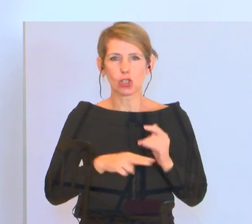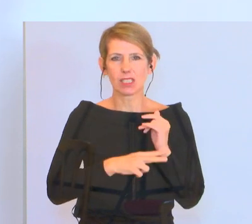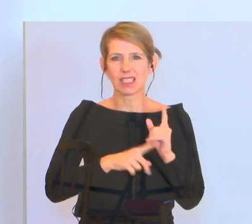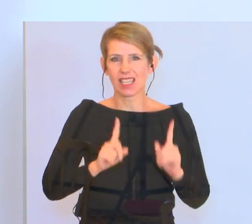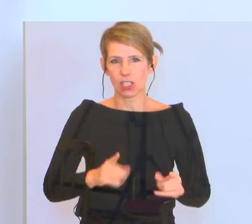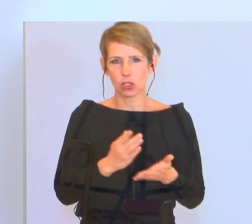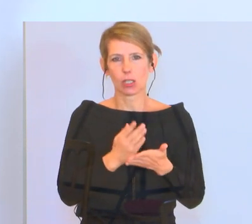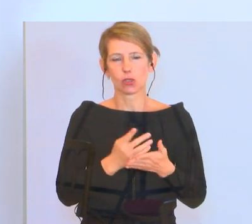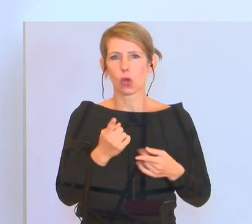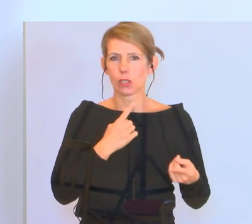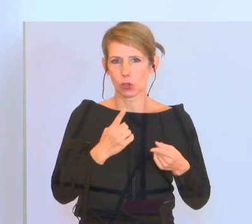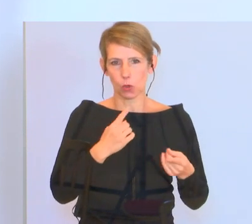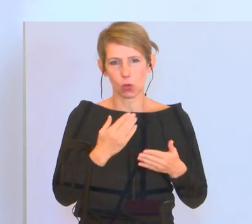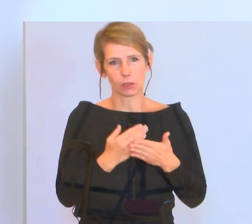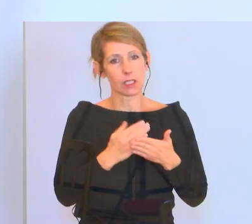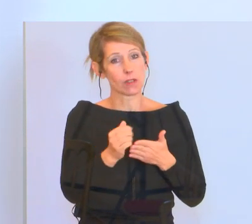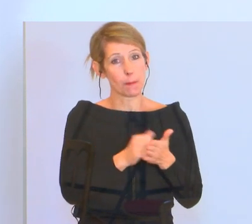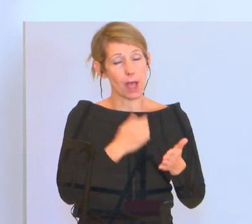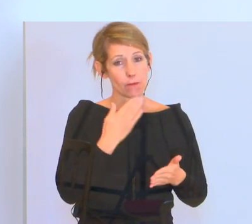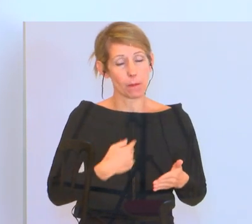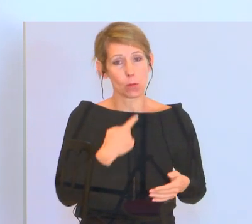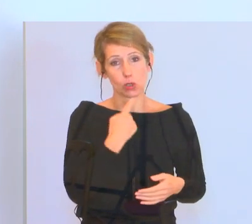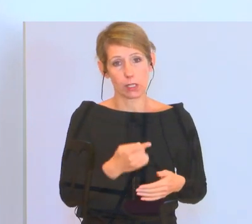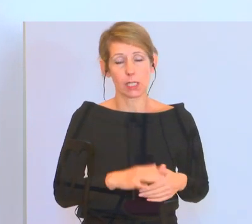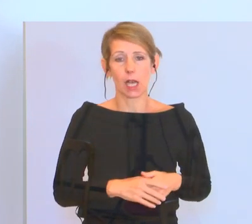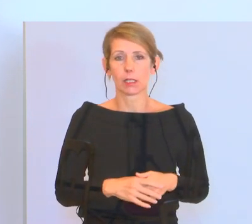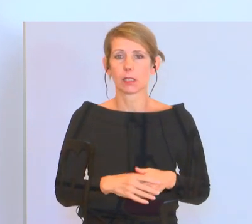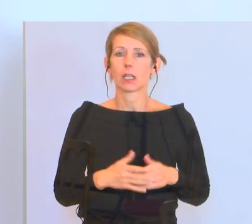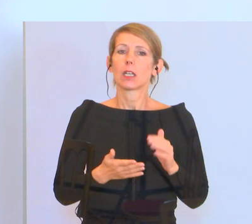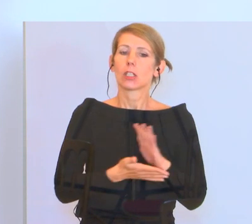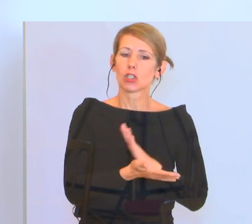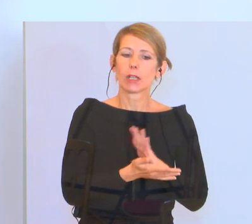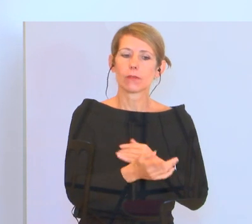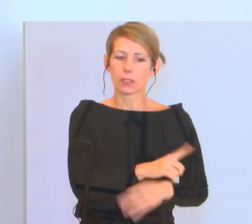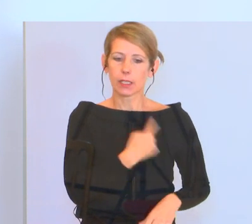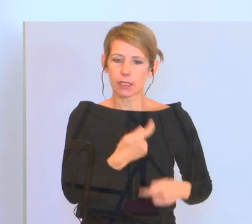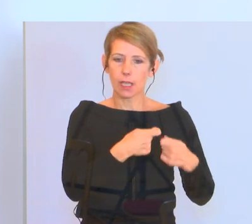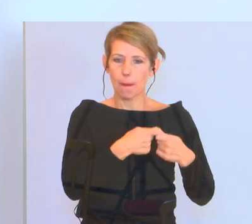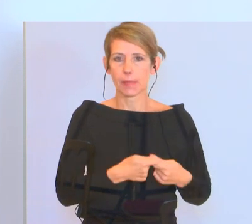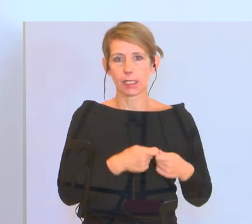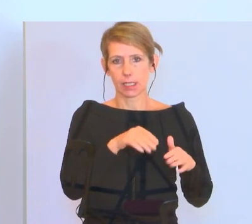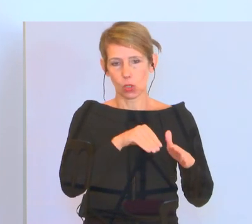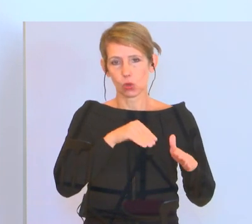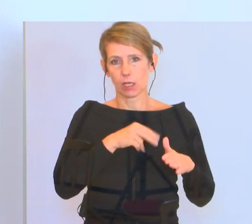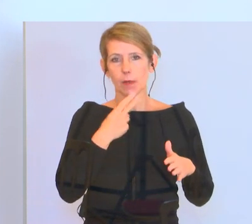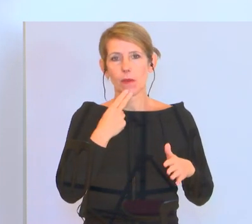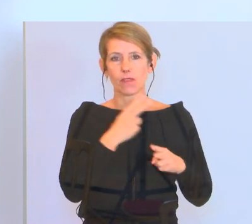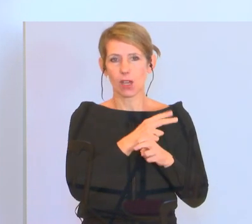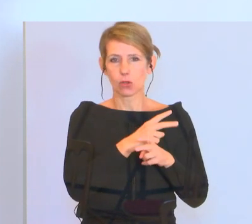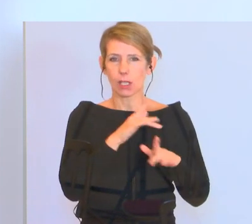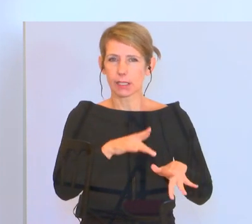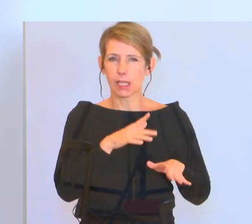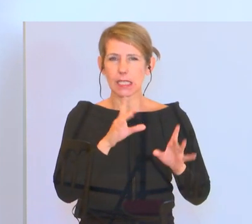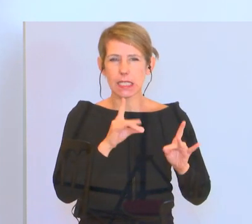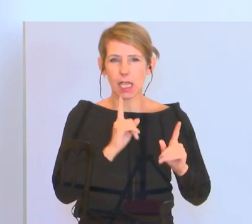sind, gesprochen. Deshalb möchte ich zu Beginn die Möglichkeit nutzen, um stellvertretend für unsere Mitgliedsunternehmen, die in Österreich zehntausende